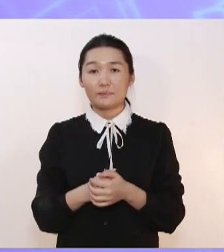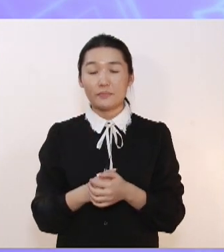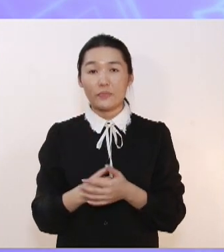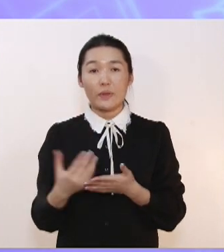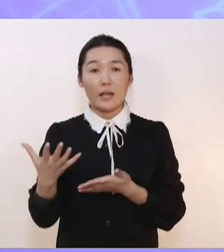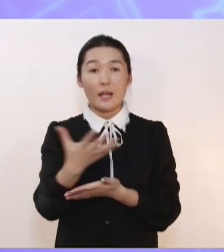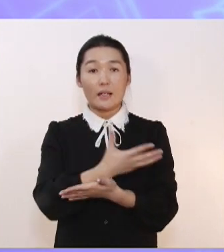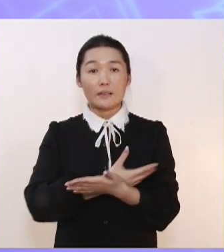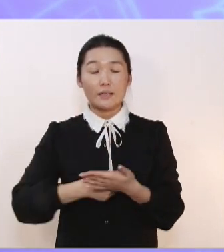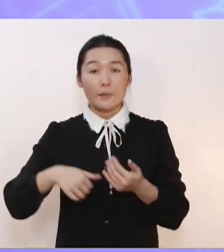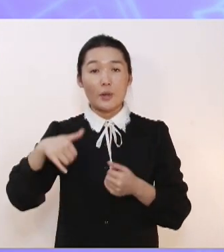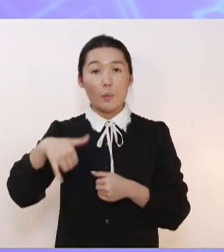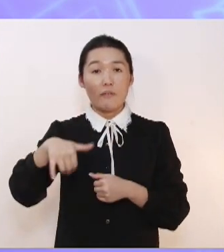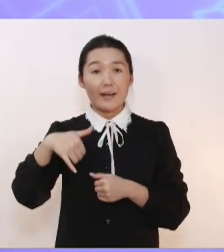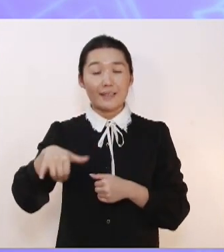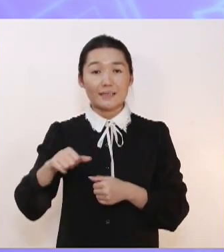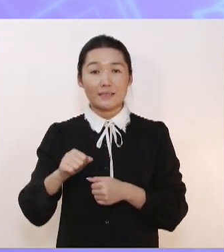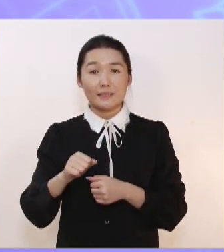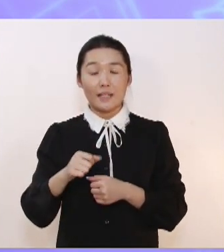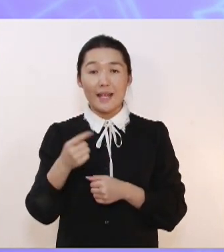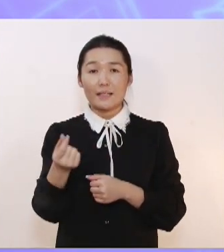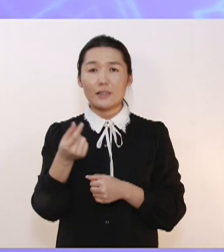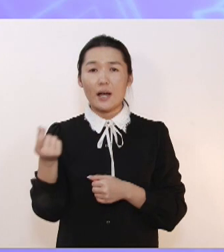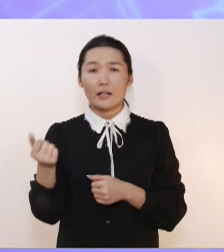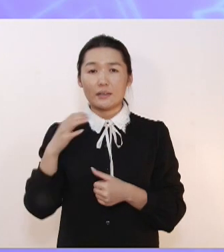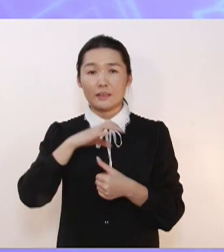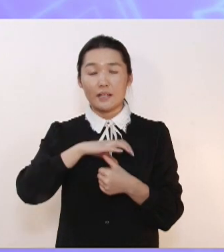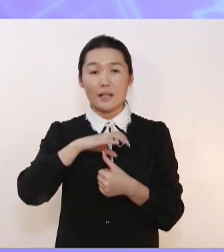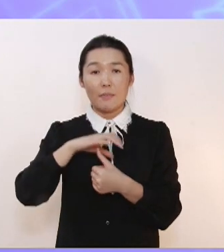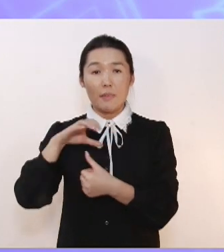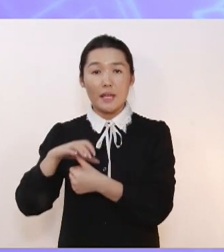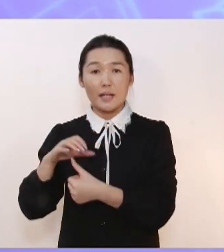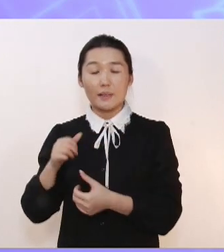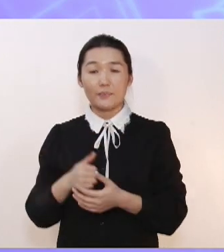Соберем в корзинке ягоды, грибы.